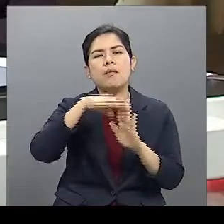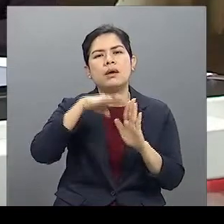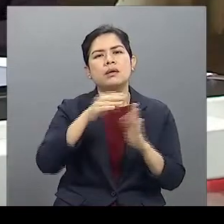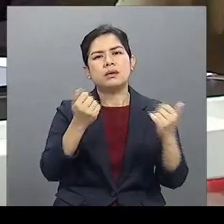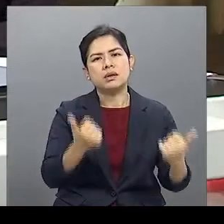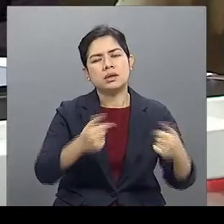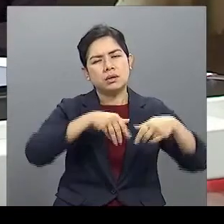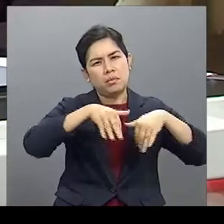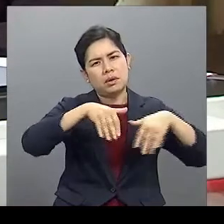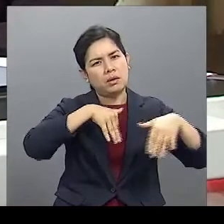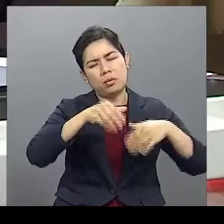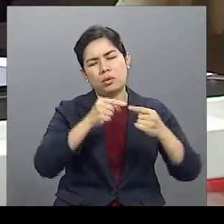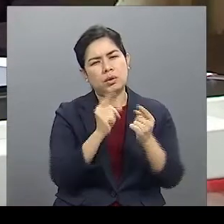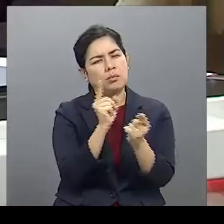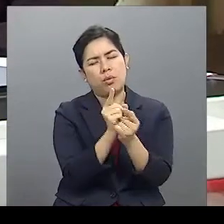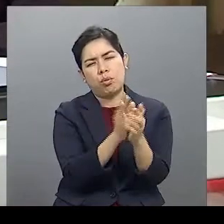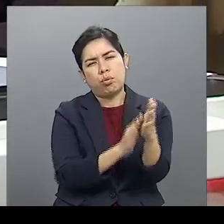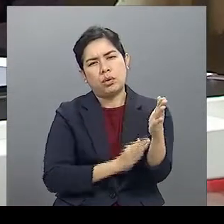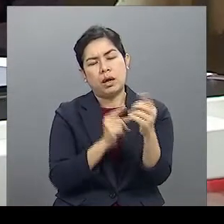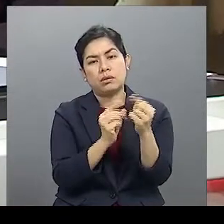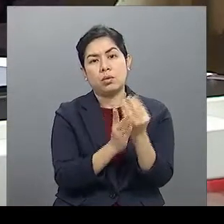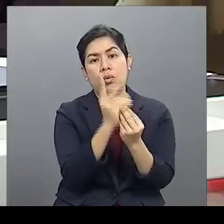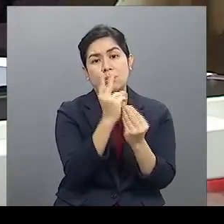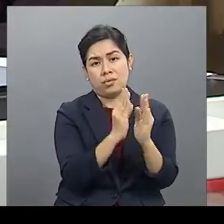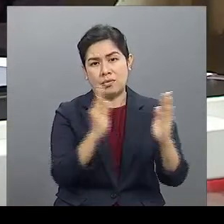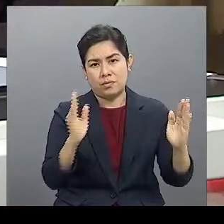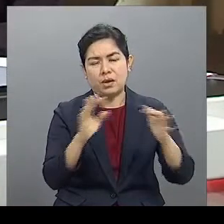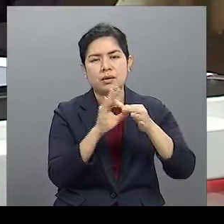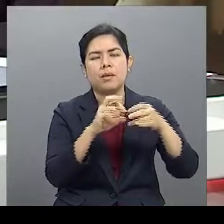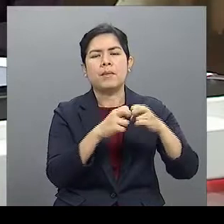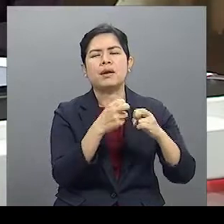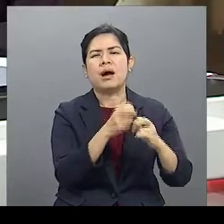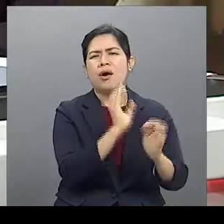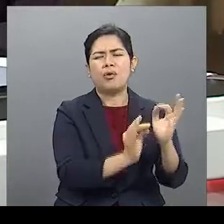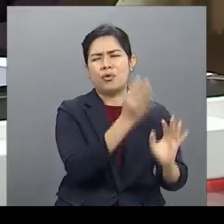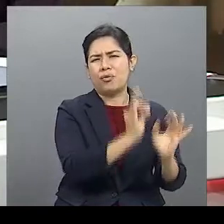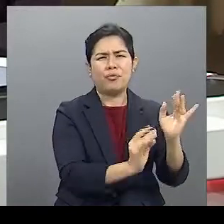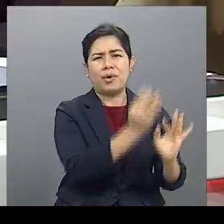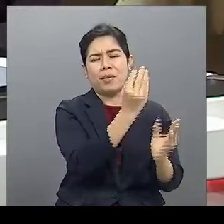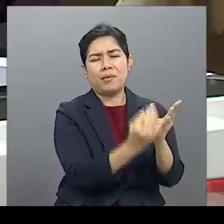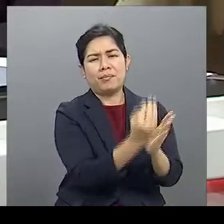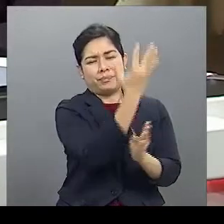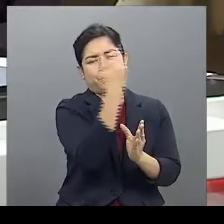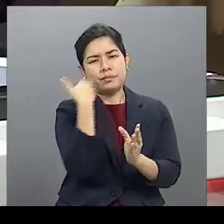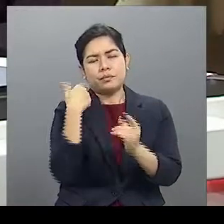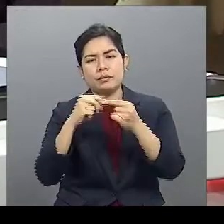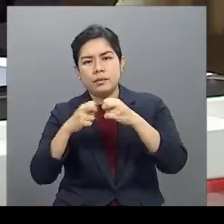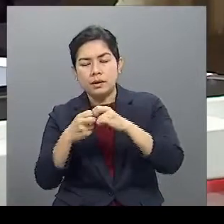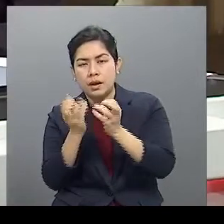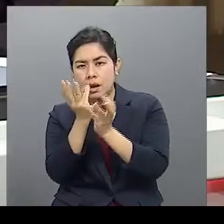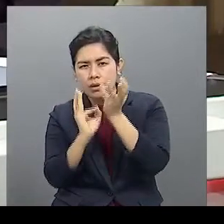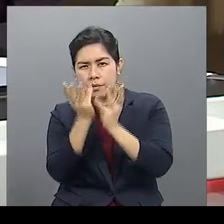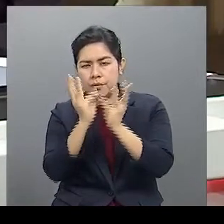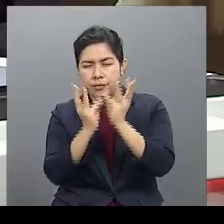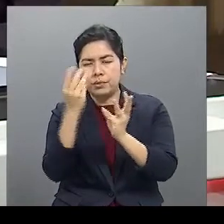2สัปดาห์แล้วนะคะก็คือเรื่องของปัญหาไฟป่าแล้วก็ฝุ่นควันตอนนี้ส่งผลกระทบต่อสุขภาพของประชาชนอย่างมากเลยค่ะก็ทำให้ตอนนี้หน่